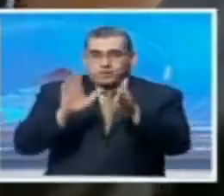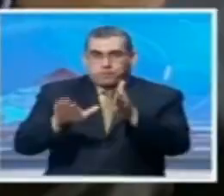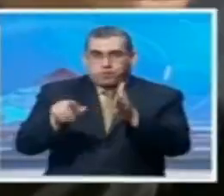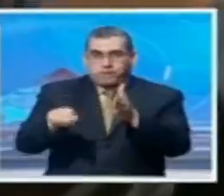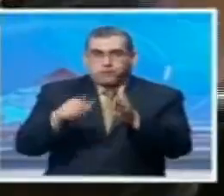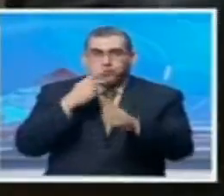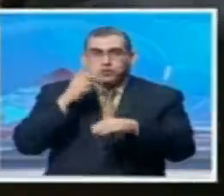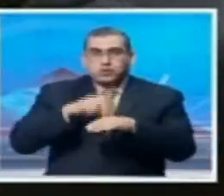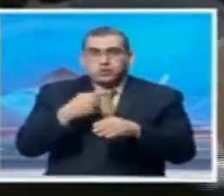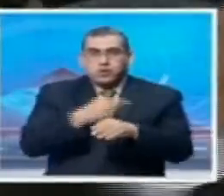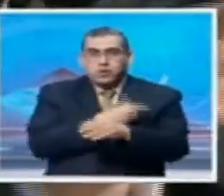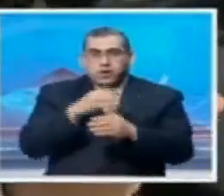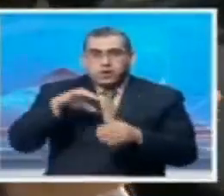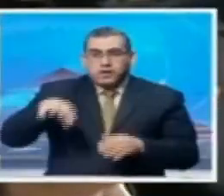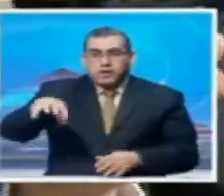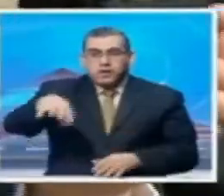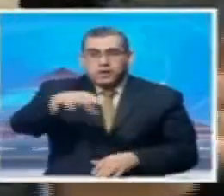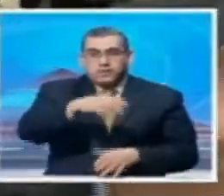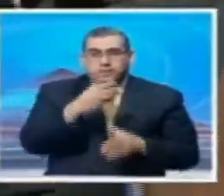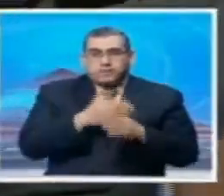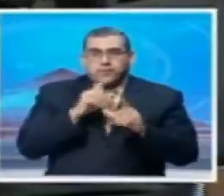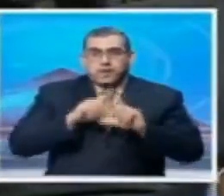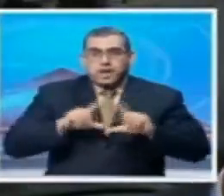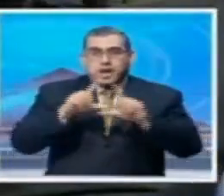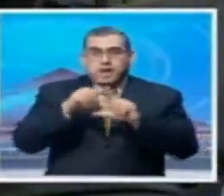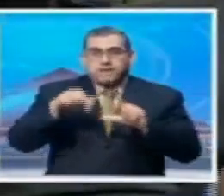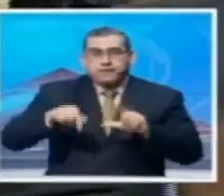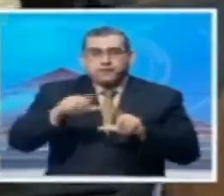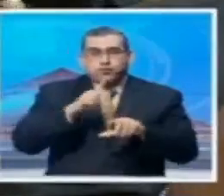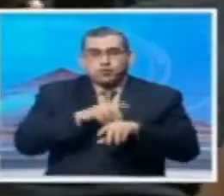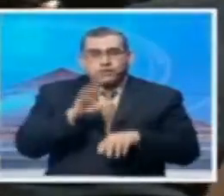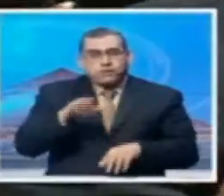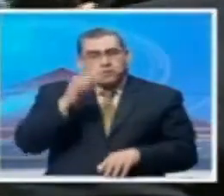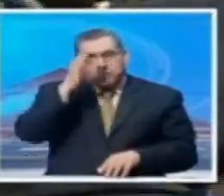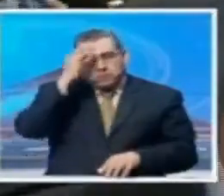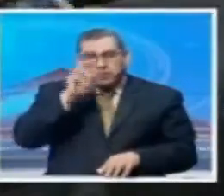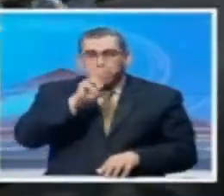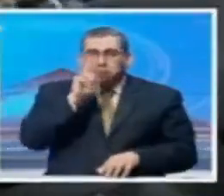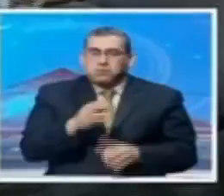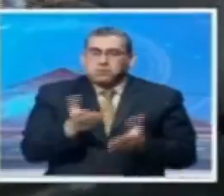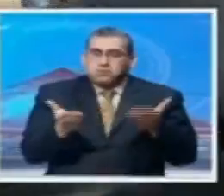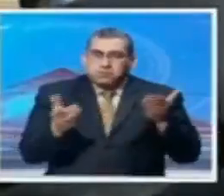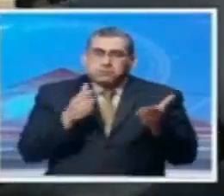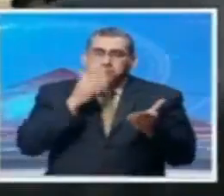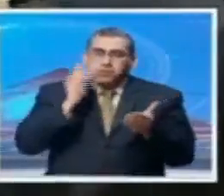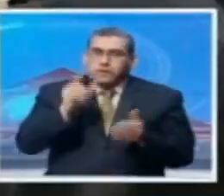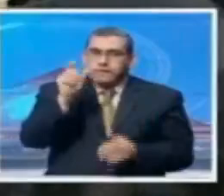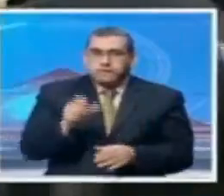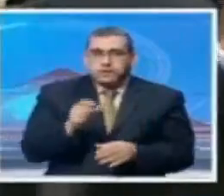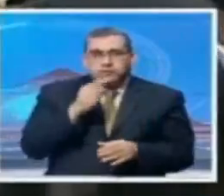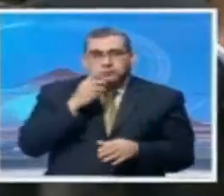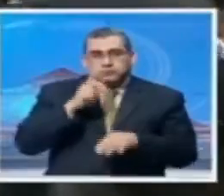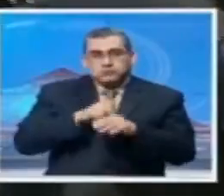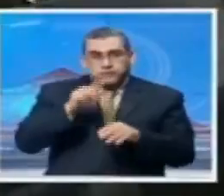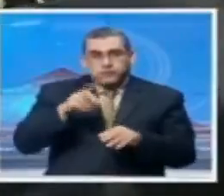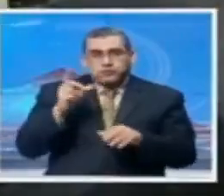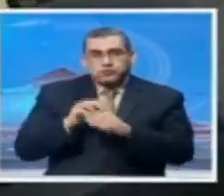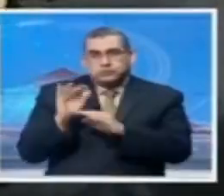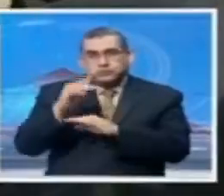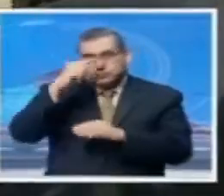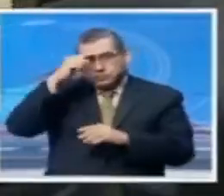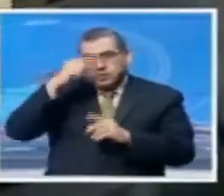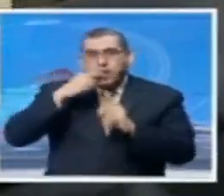وكذلك وحدات طبية بجوار اللجان الامتحانية، عشان يعني لا قدر الله لو حد تعرض لشيء بيتم قياس الحرارة